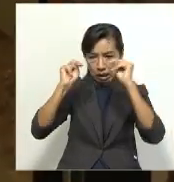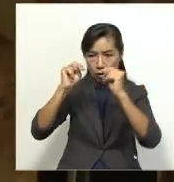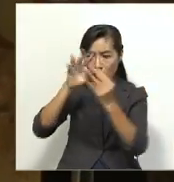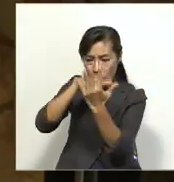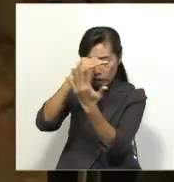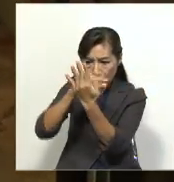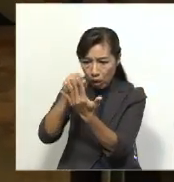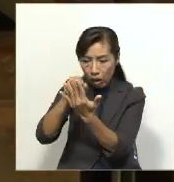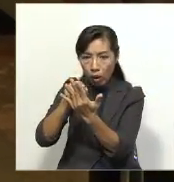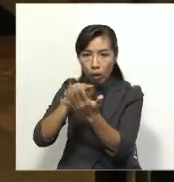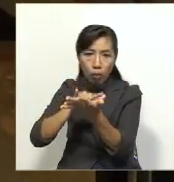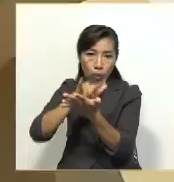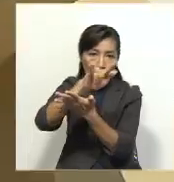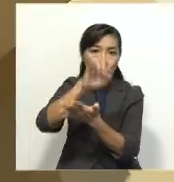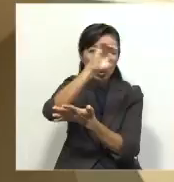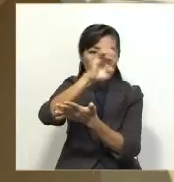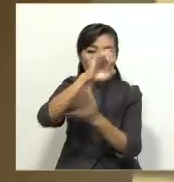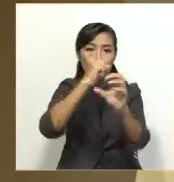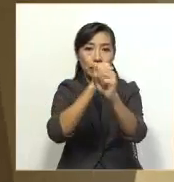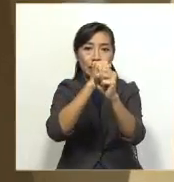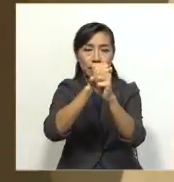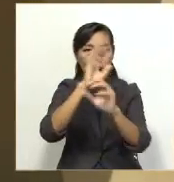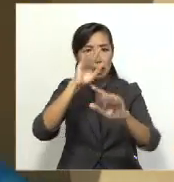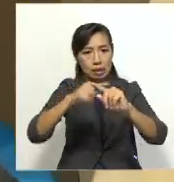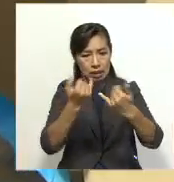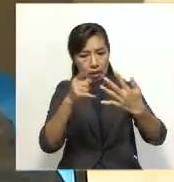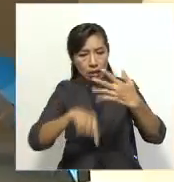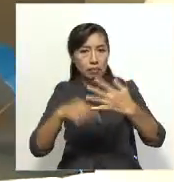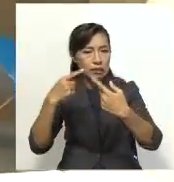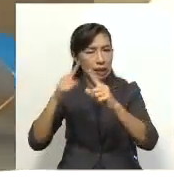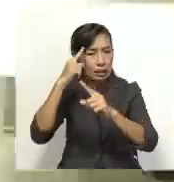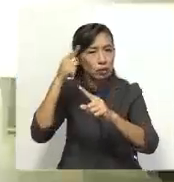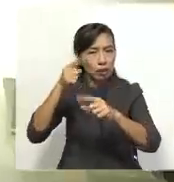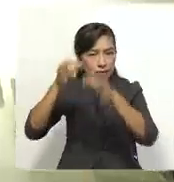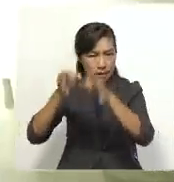ปปฏิบัติภารกิจที่ยุโรปในช่วงปลายเดือนนี้แต่ก็เชื่อว่าท่านจะมีเวลาตัดสินใจค่ะ